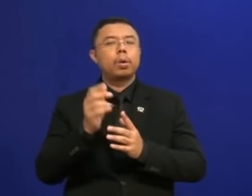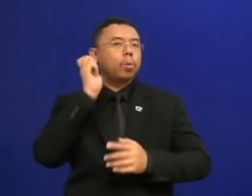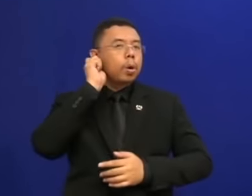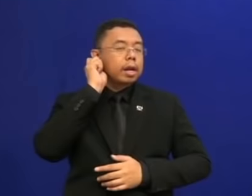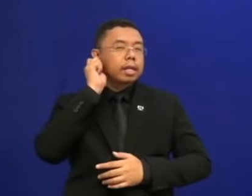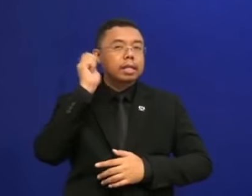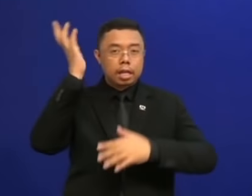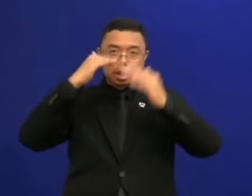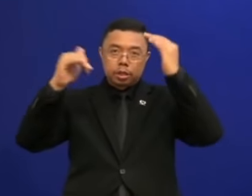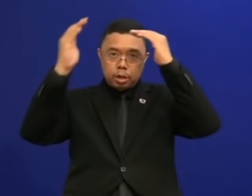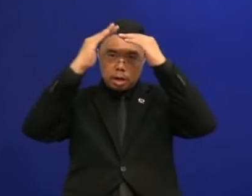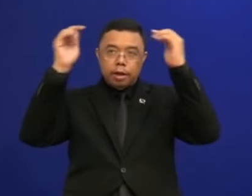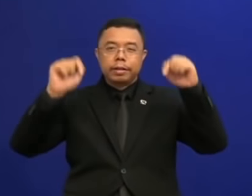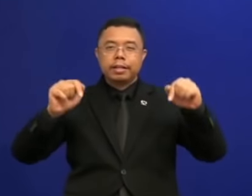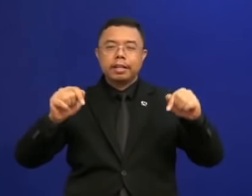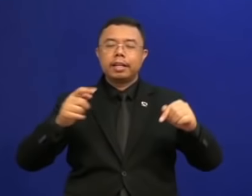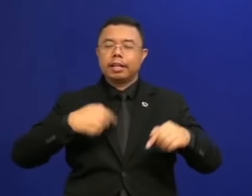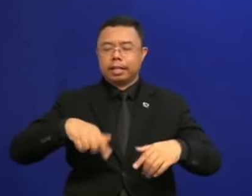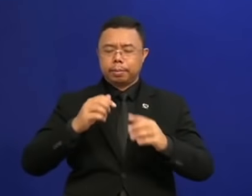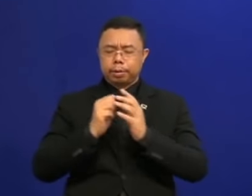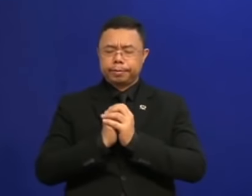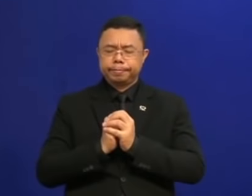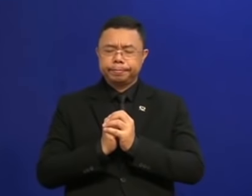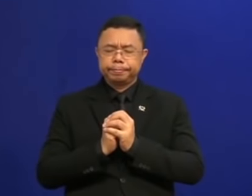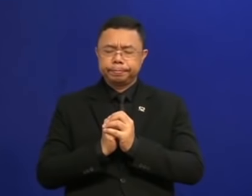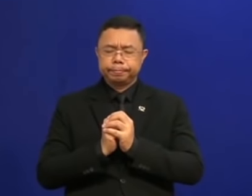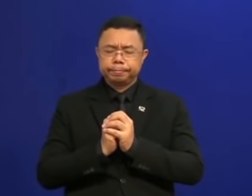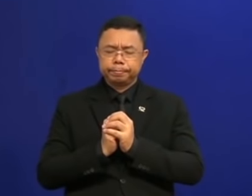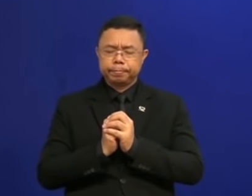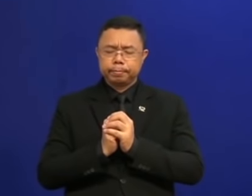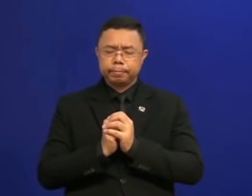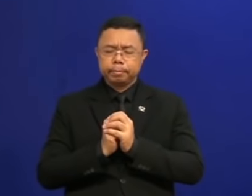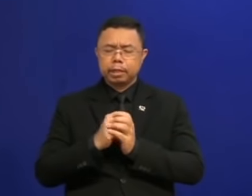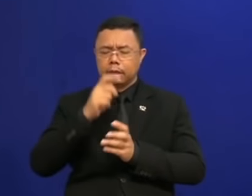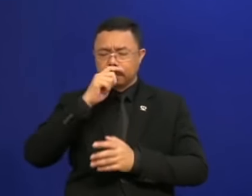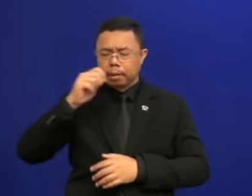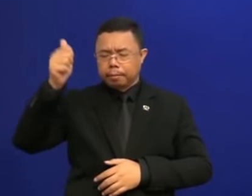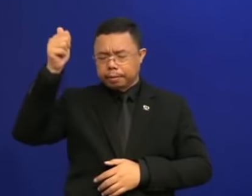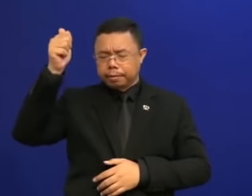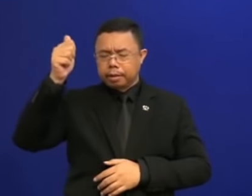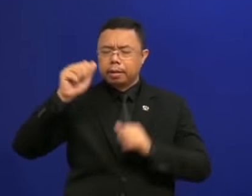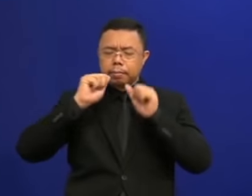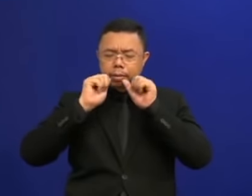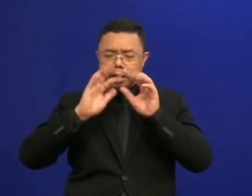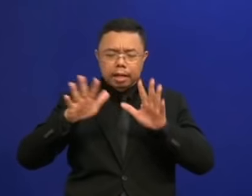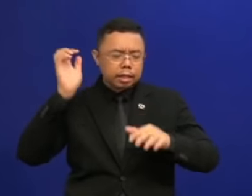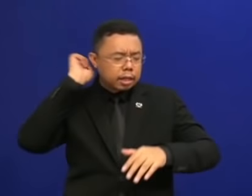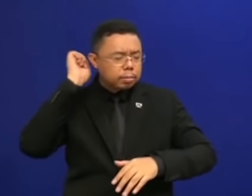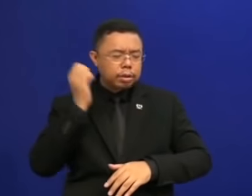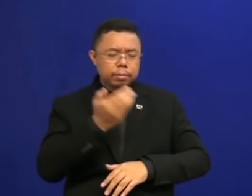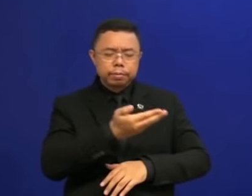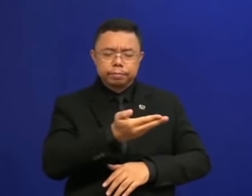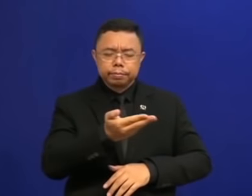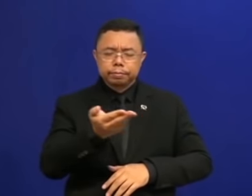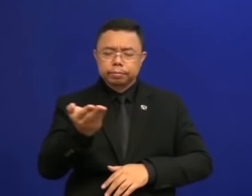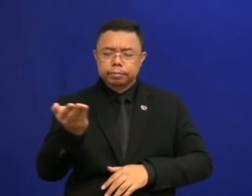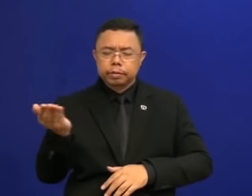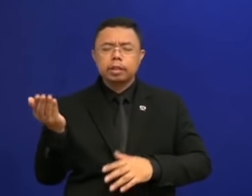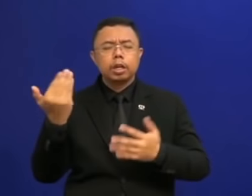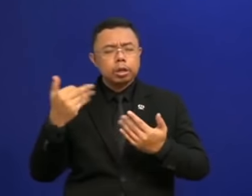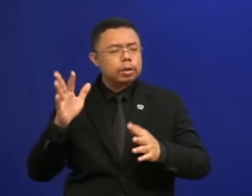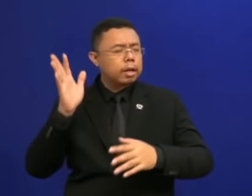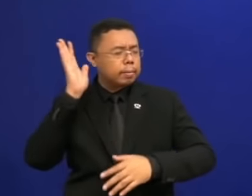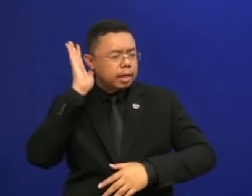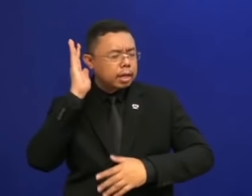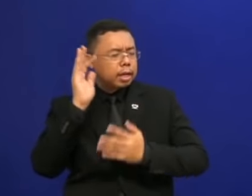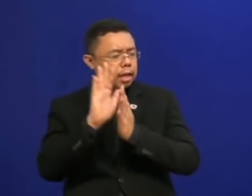wanita surgawi ini. Mari kita berdoa. Bapa, berkati ibu-ibu yang